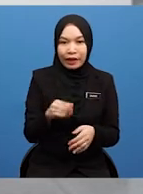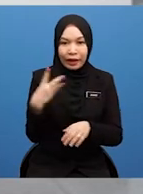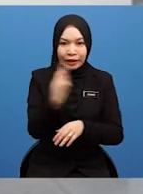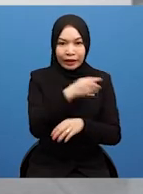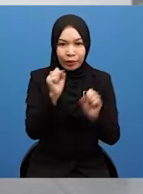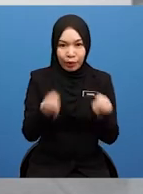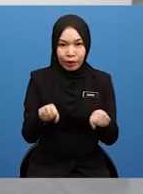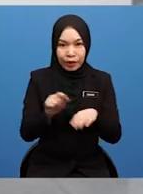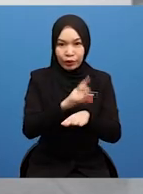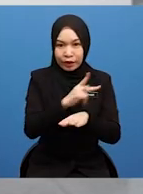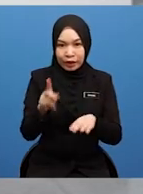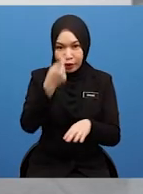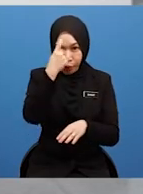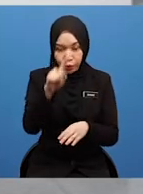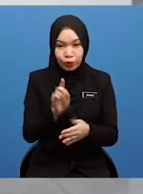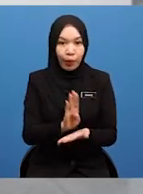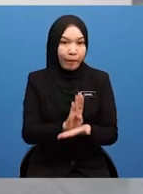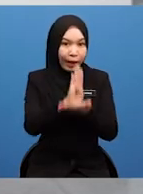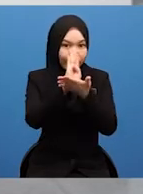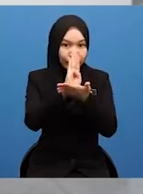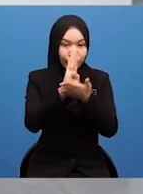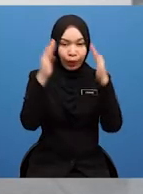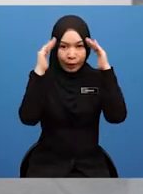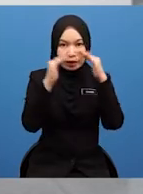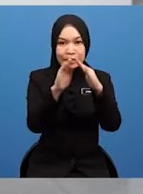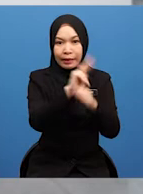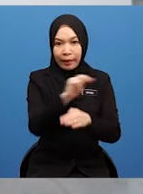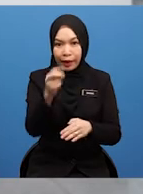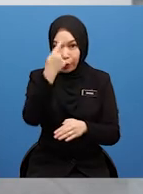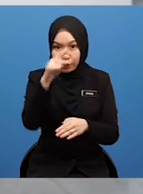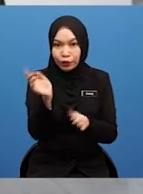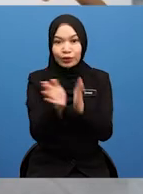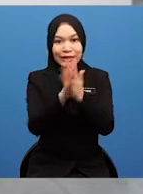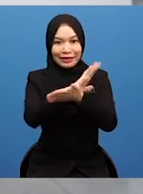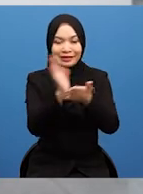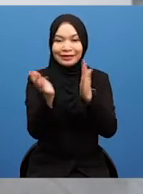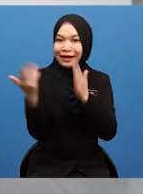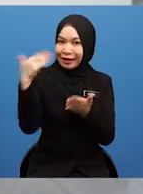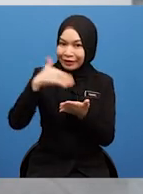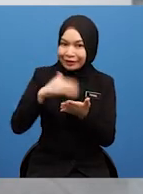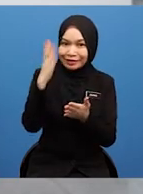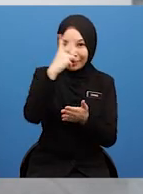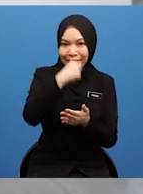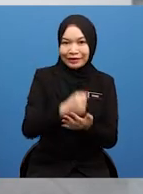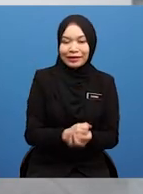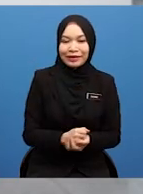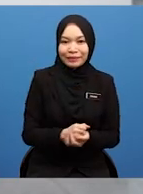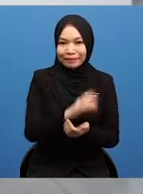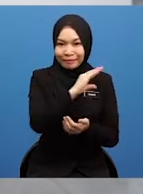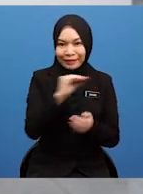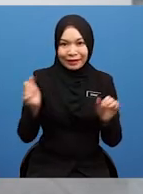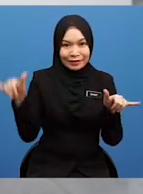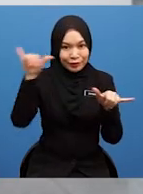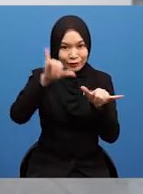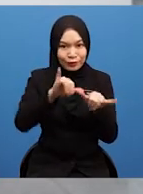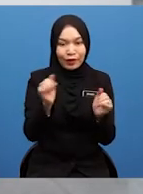supaya nampak menarik dan bersesuaian dengan tema masing-masing Gordon Oh emang ini terlihat airnya